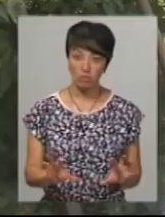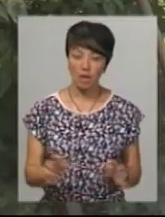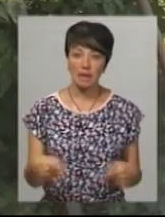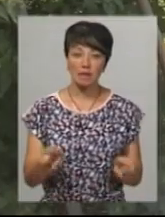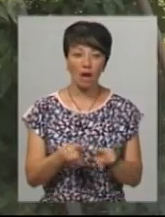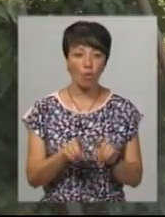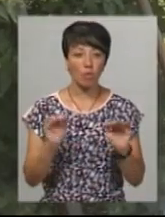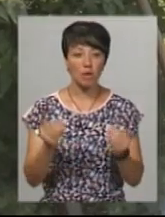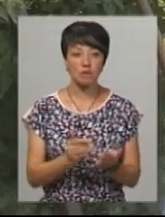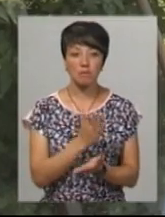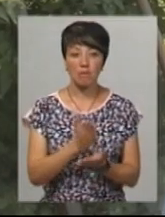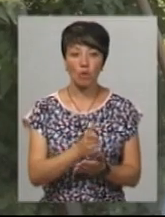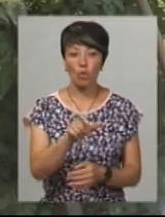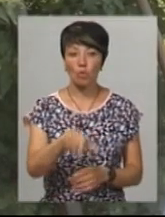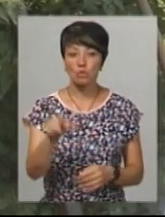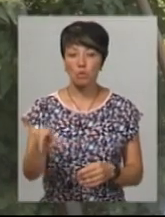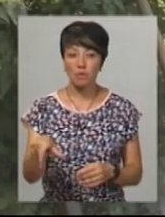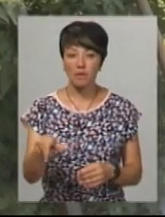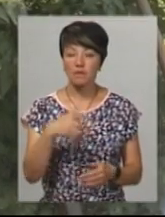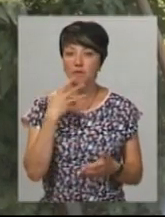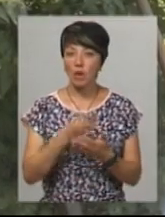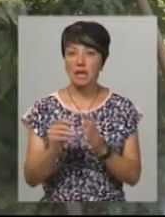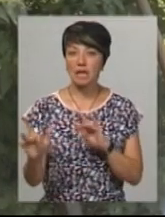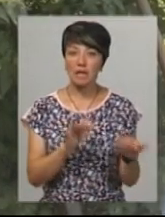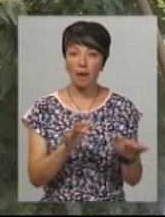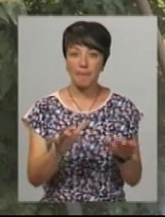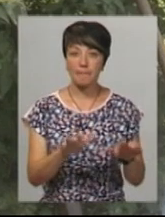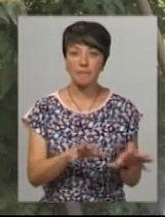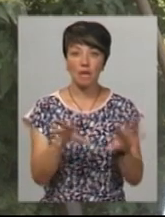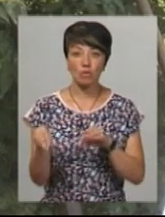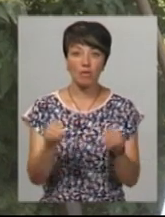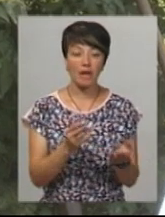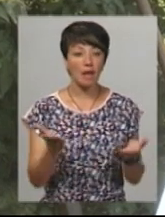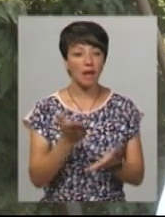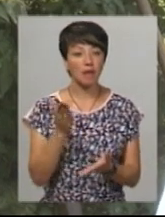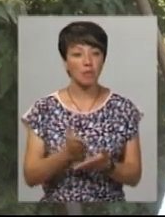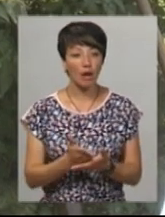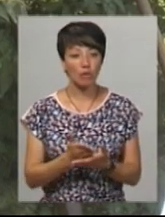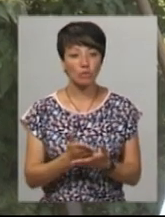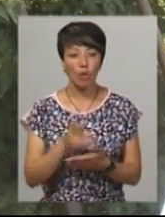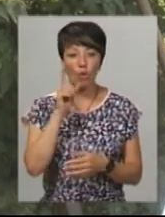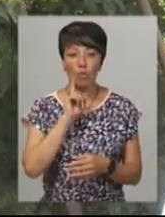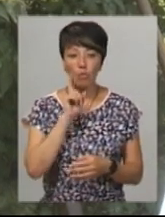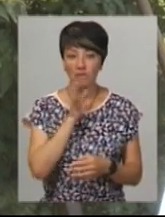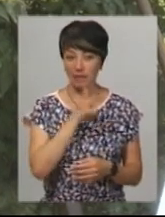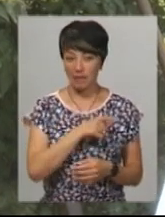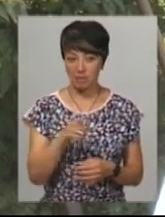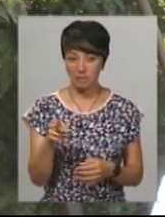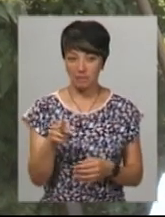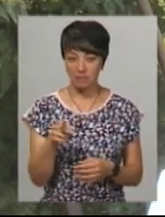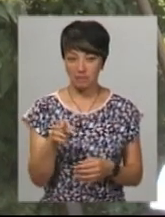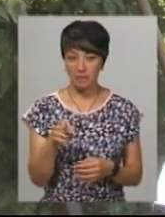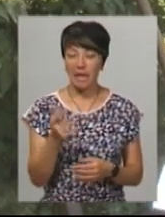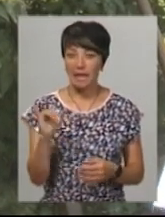такі особи, які обмежені в своїх діях пересування, це які мають умовний термін. І особи,